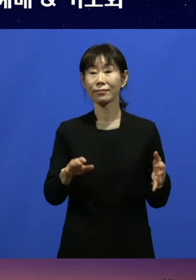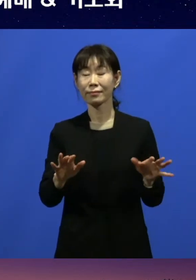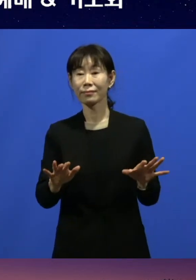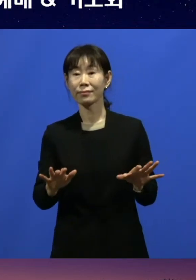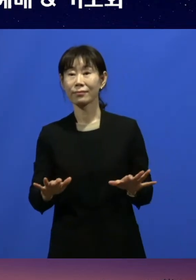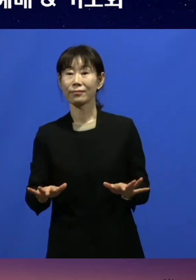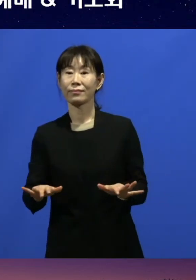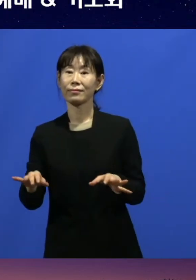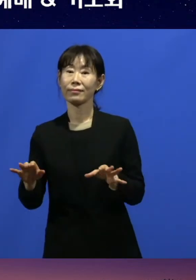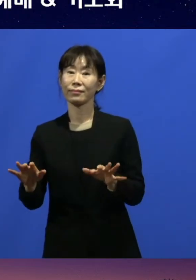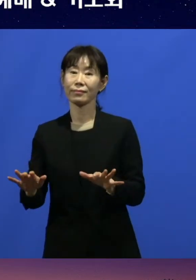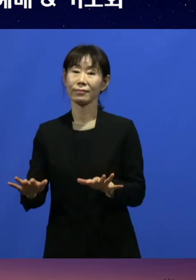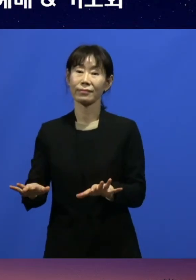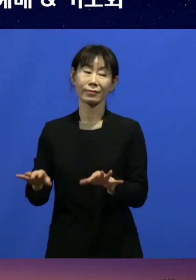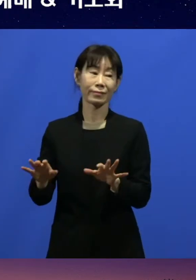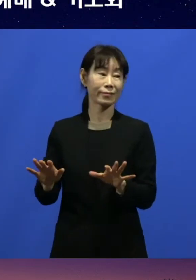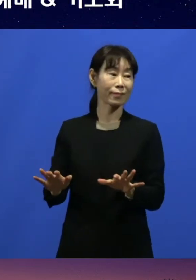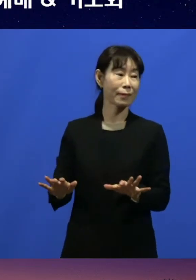약할 때 강함 대신에,